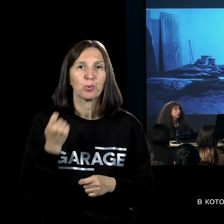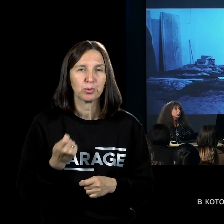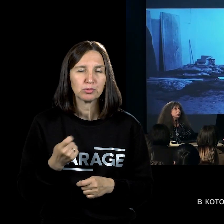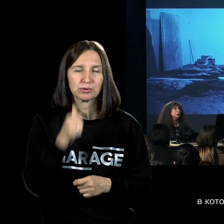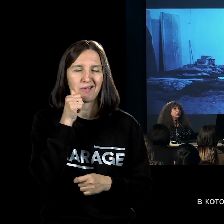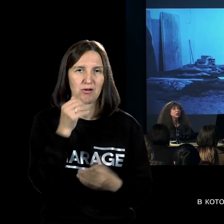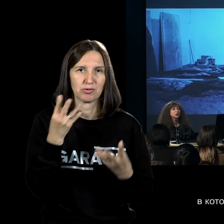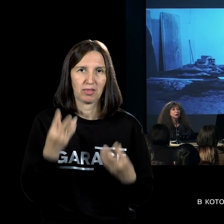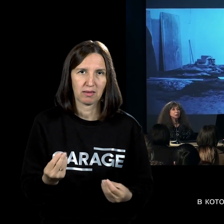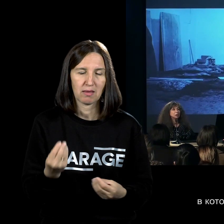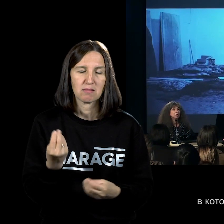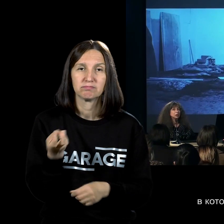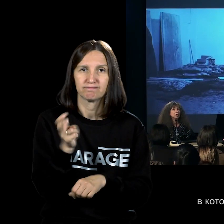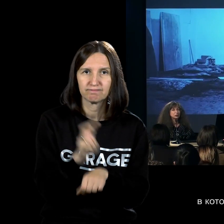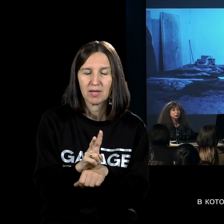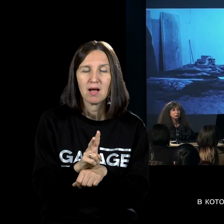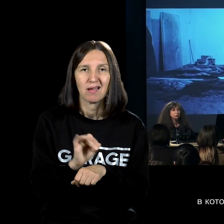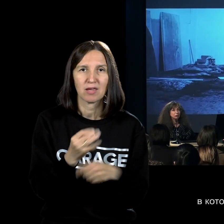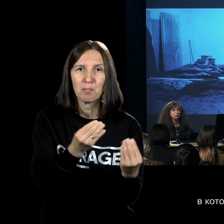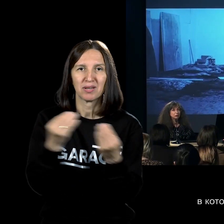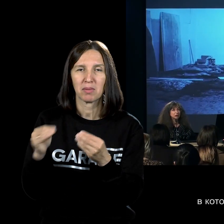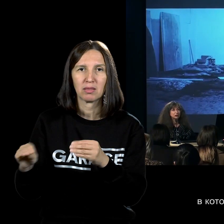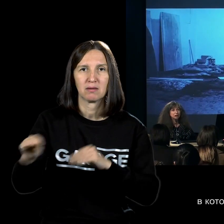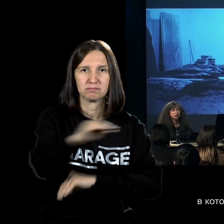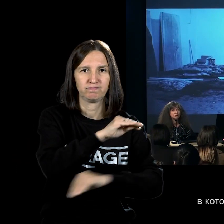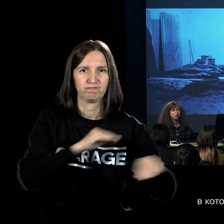это было хранилище, это был ангар, в котором